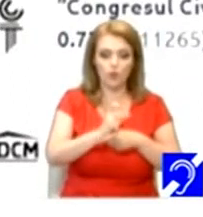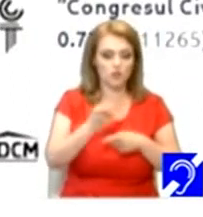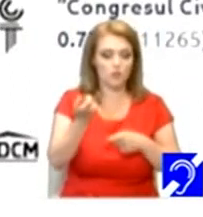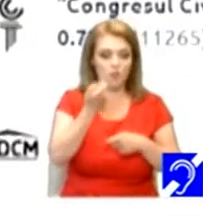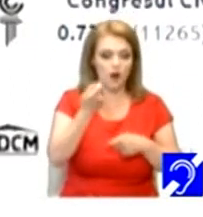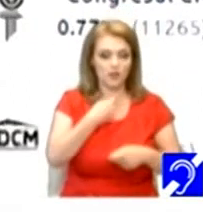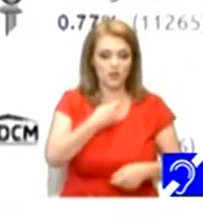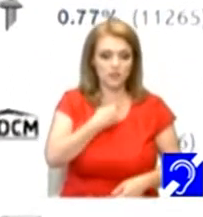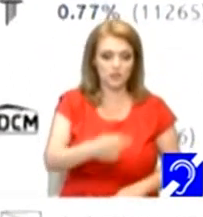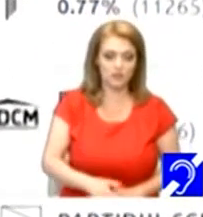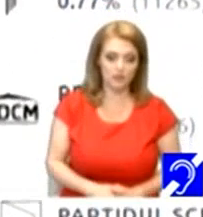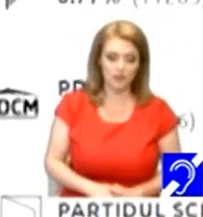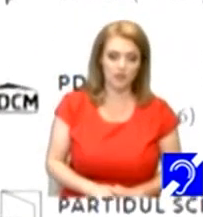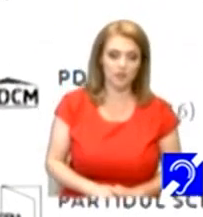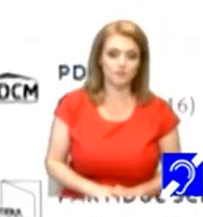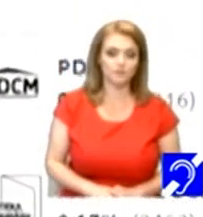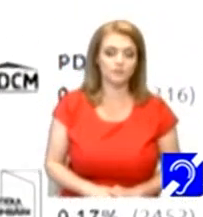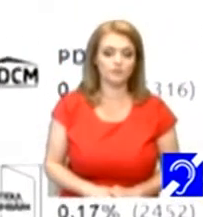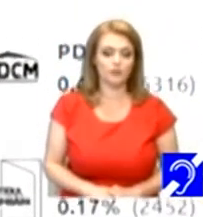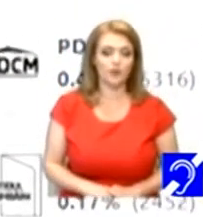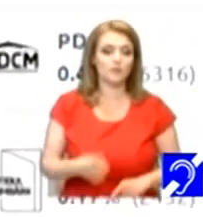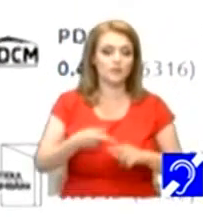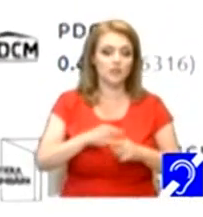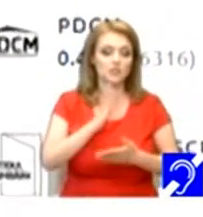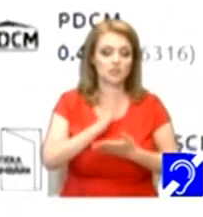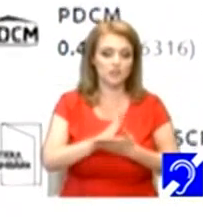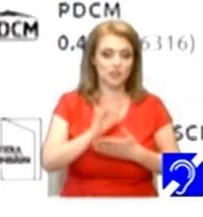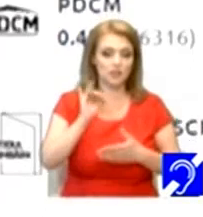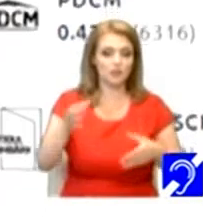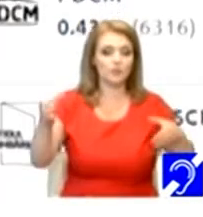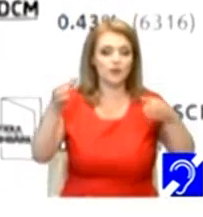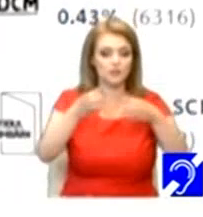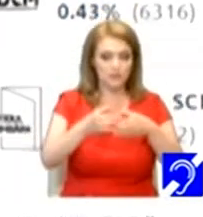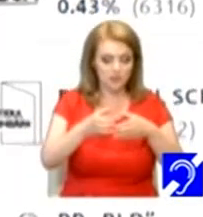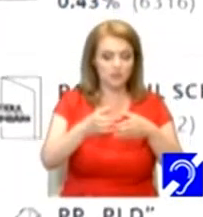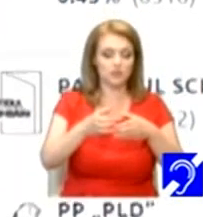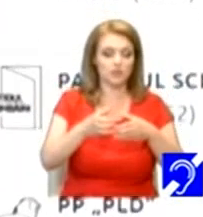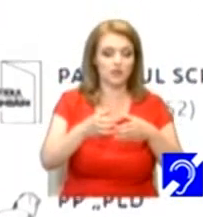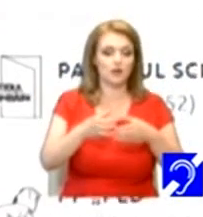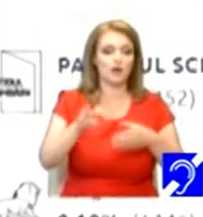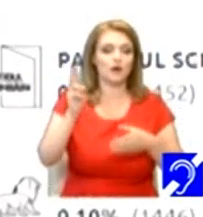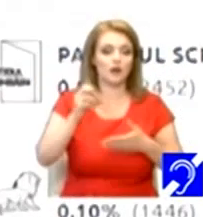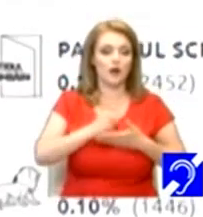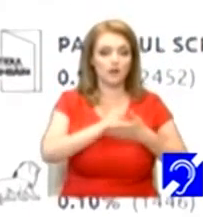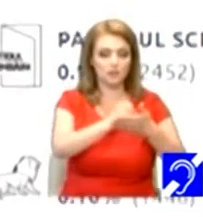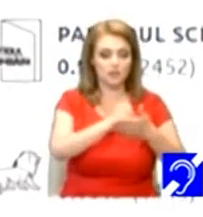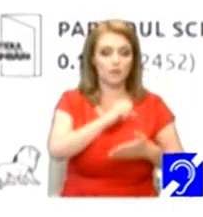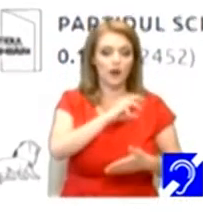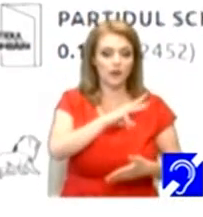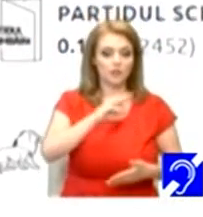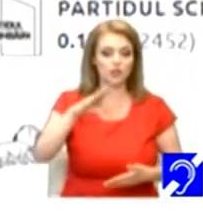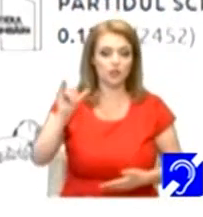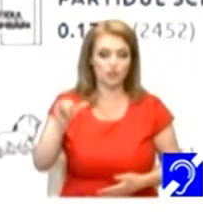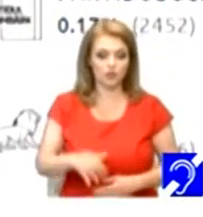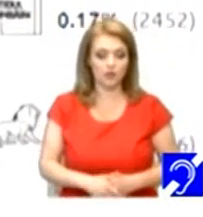să-l aibă pentru a se înregistra ca partid. Printre acestea se numără și partidul pe listele căruia a candidat Mariana Durleșteanu,